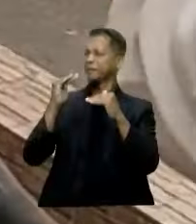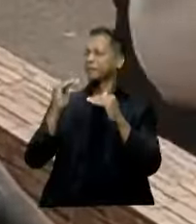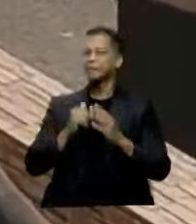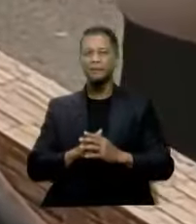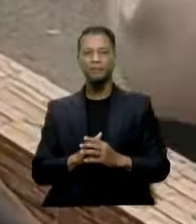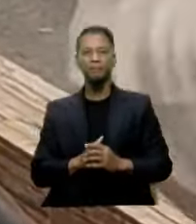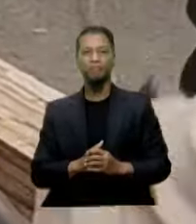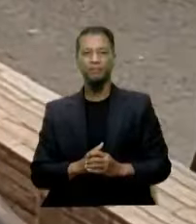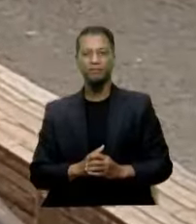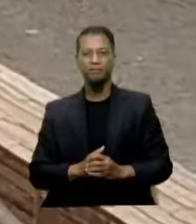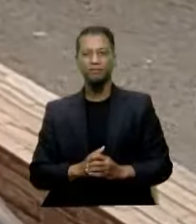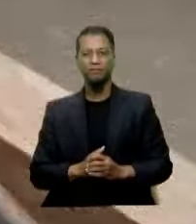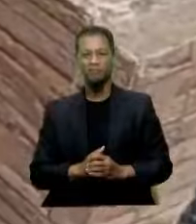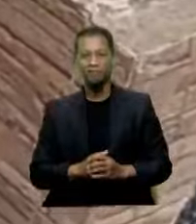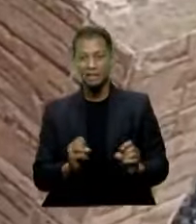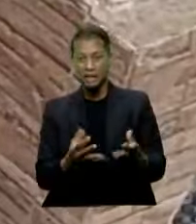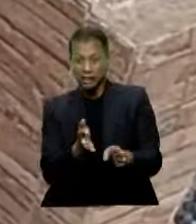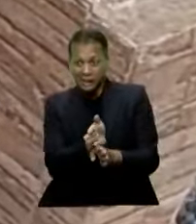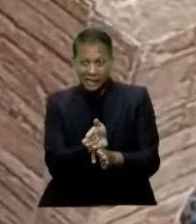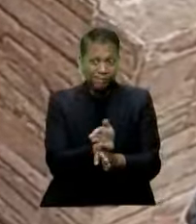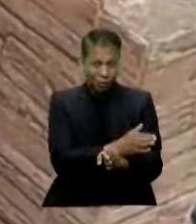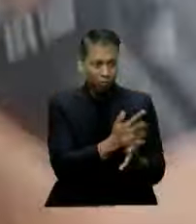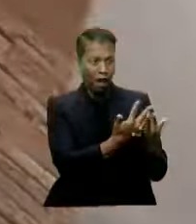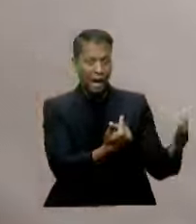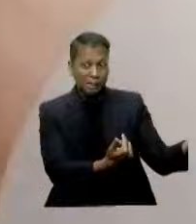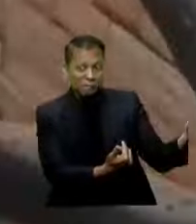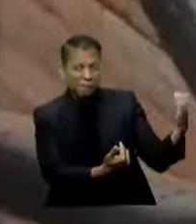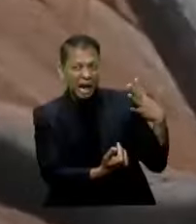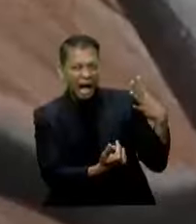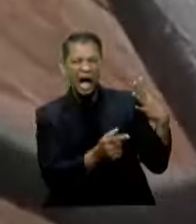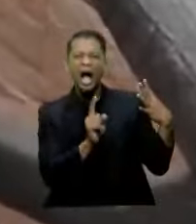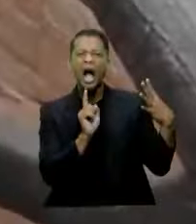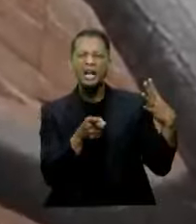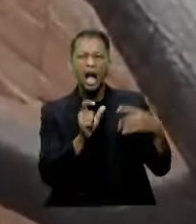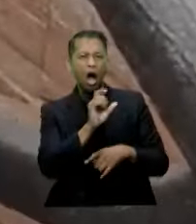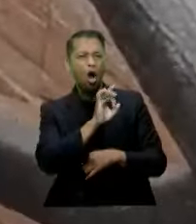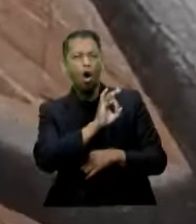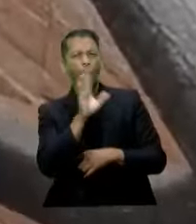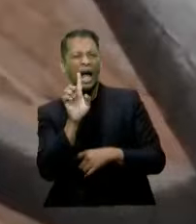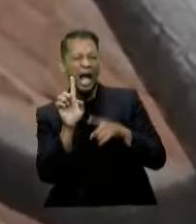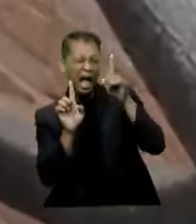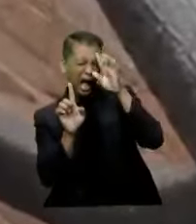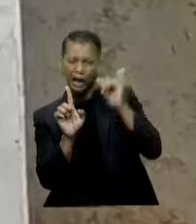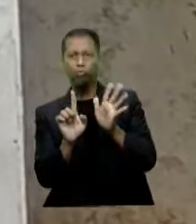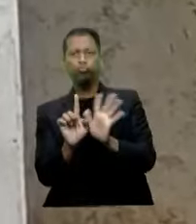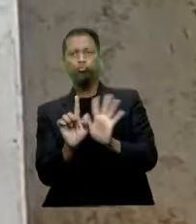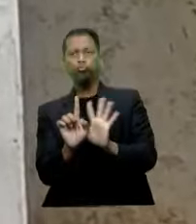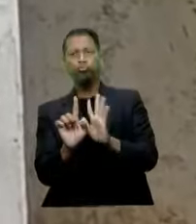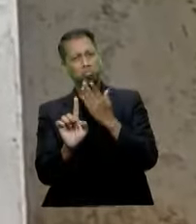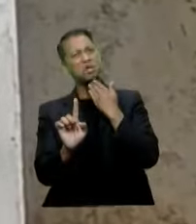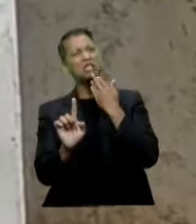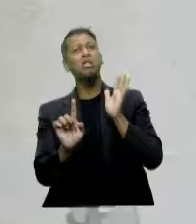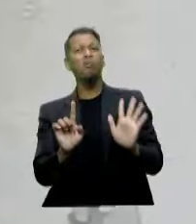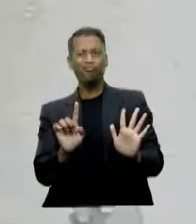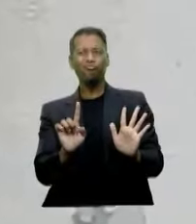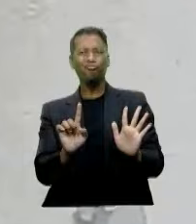Sebelum peristiwa pembakaran, menurut warga sekitar tidak ada hal yang mencurigakan. Belum diketahui motif teror ini. Kasus